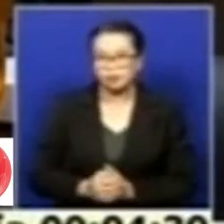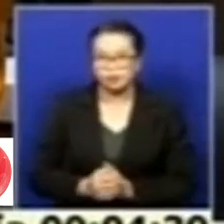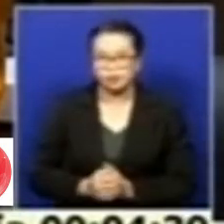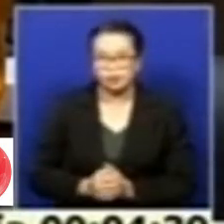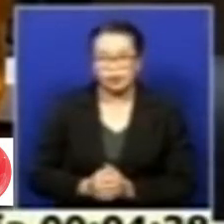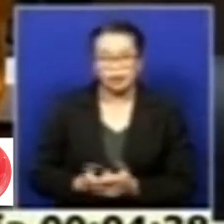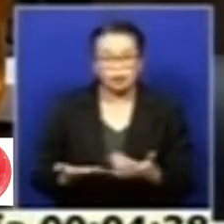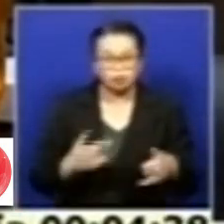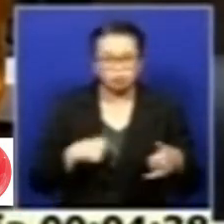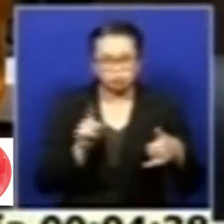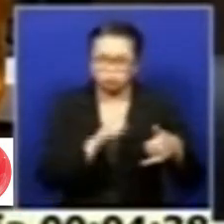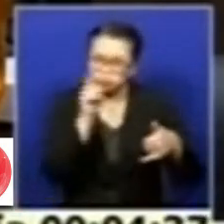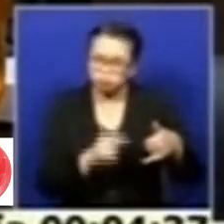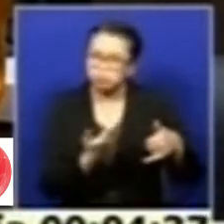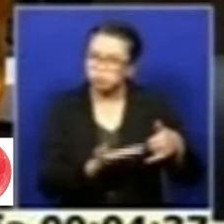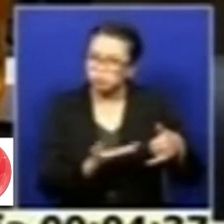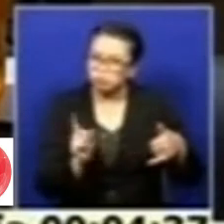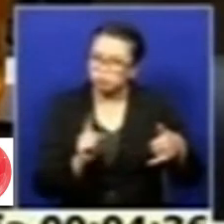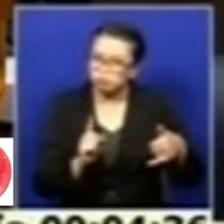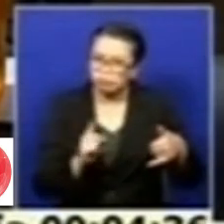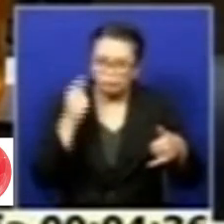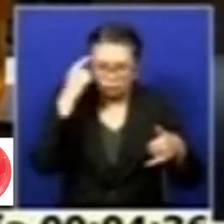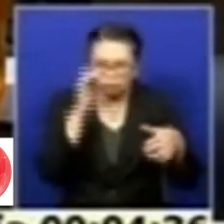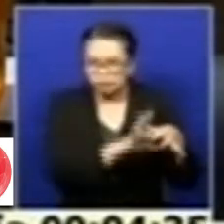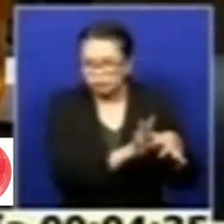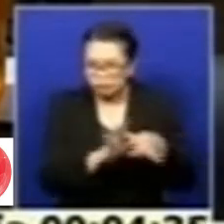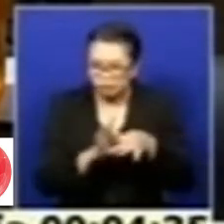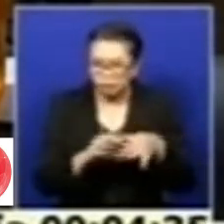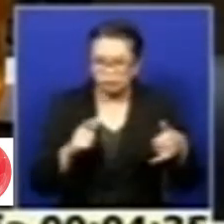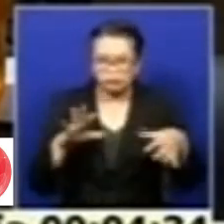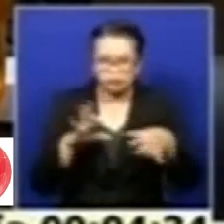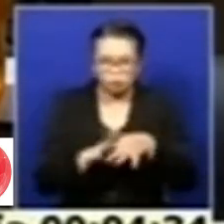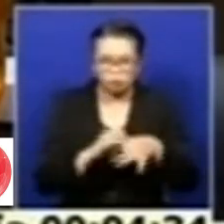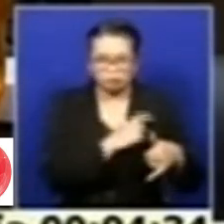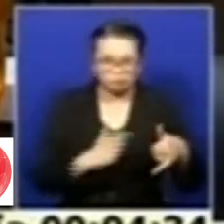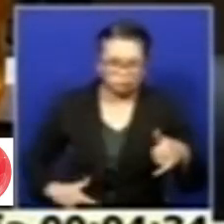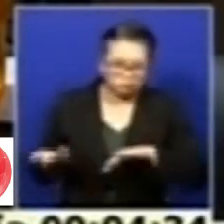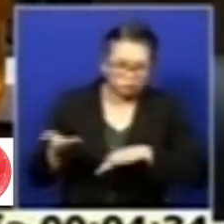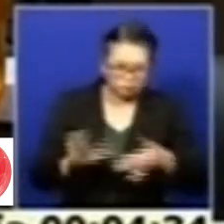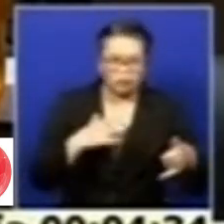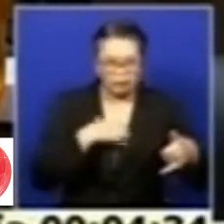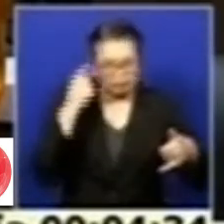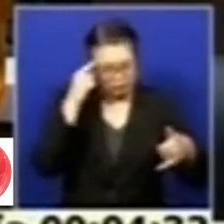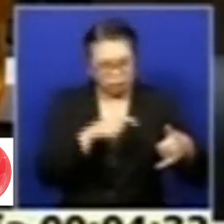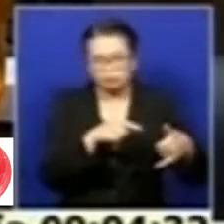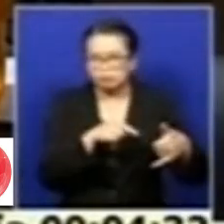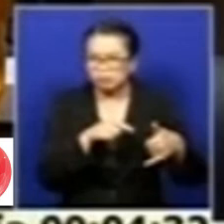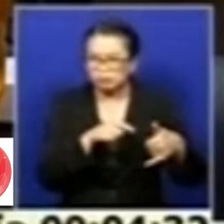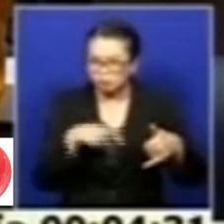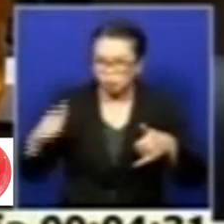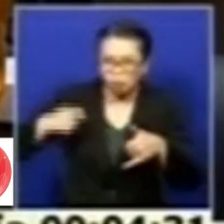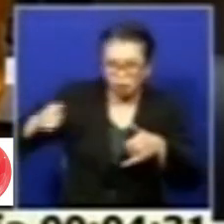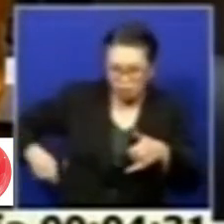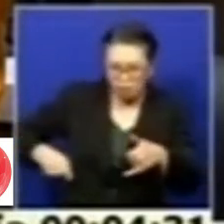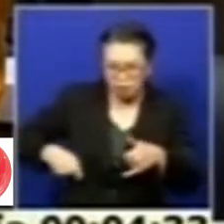เป็นไปได้หรือไม่ที่ประเด็นนี้ประเด็นเรื่องหมิ่นสถาบันจะกลายเป็นมูลเหตุจูงใจที่ทำให้เกิดการอุ้มหาย